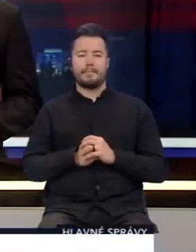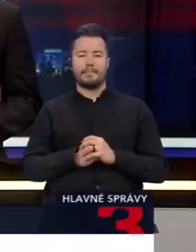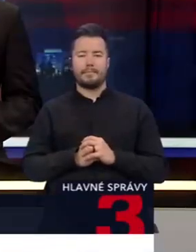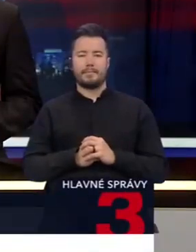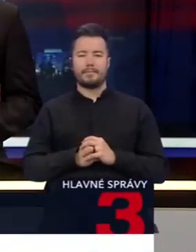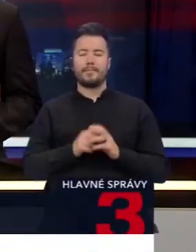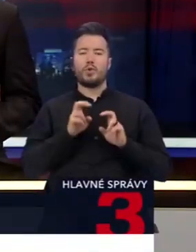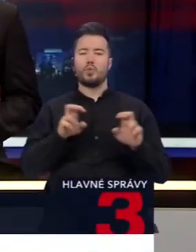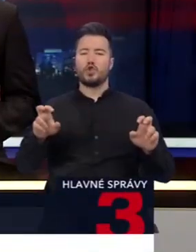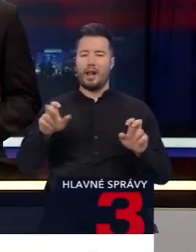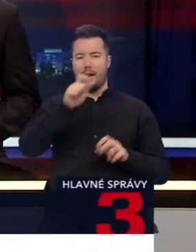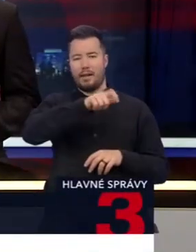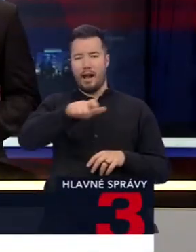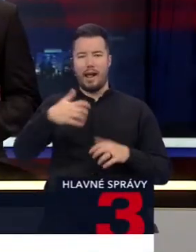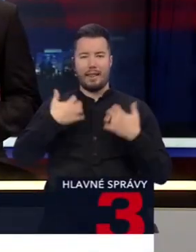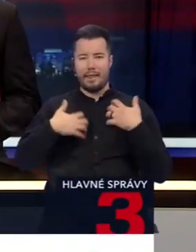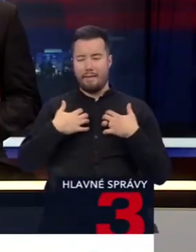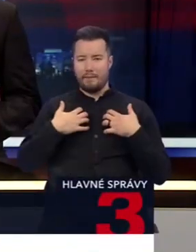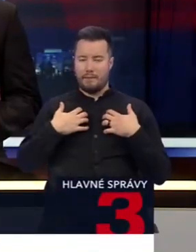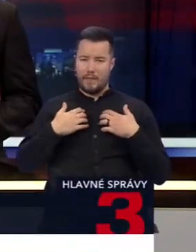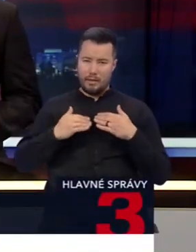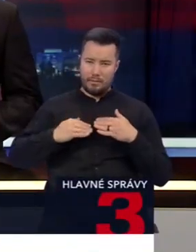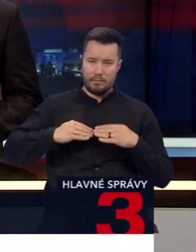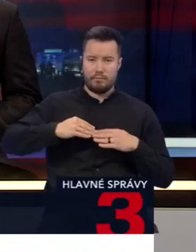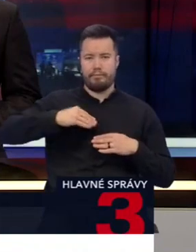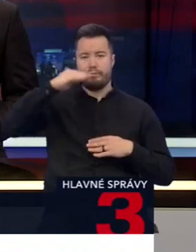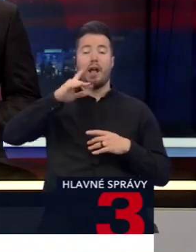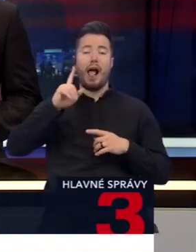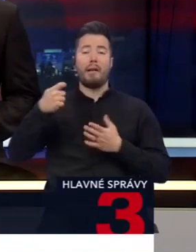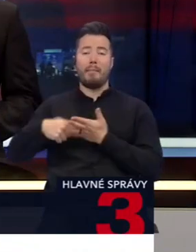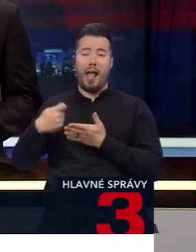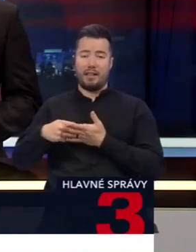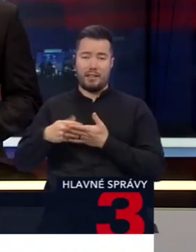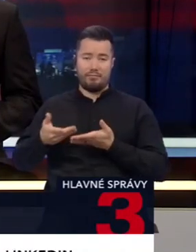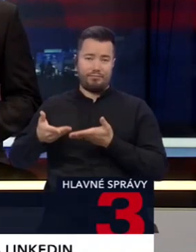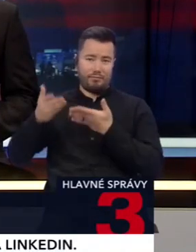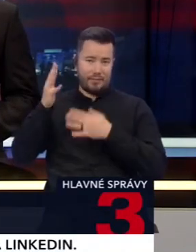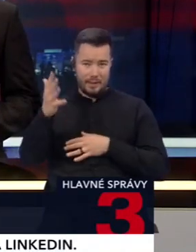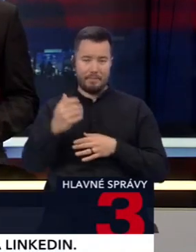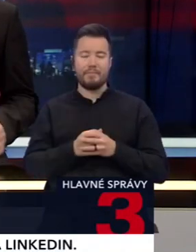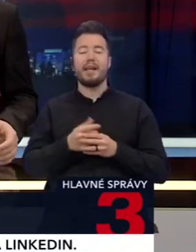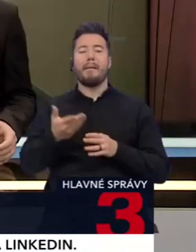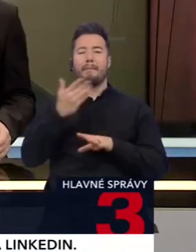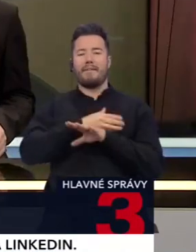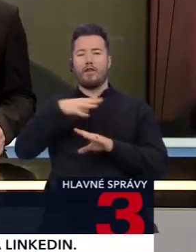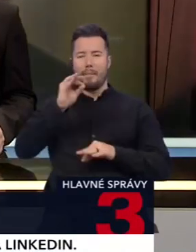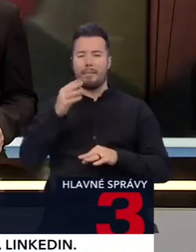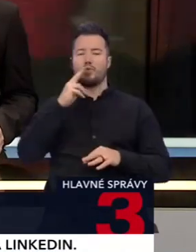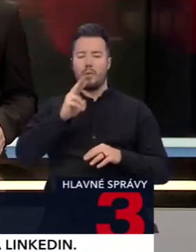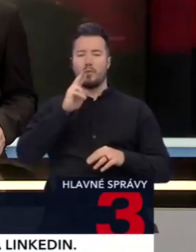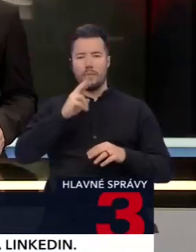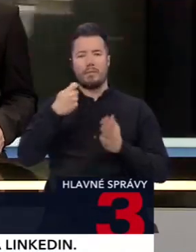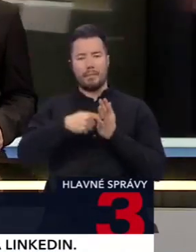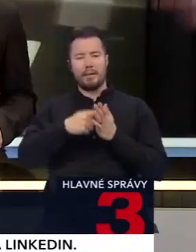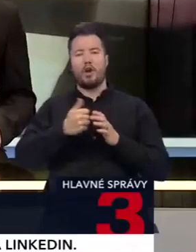Hnev učiteľov rastie, ich platy však nie. Pred voľbami pritom počúvali veľké sľuby o každoročnom navyšovaní platov.